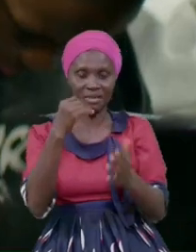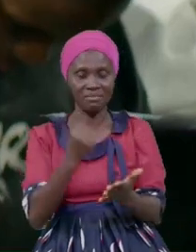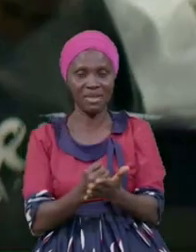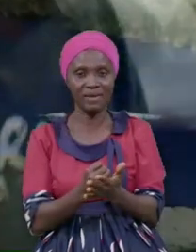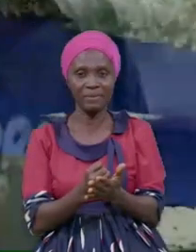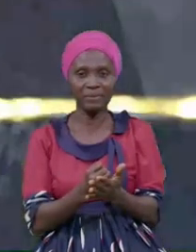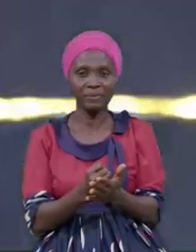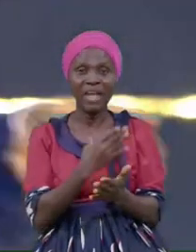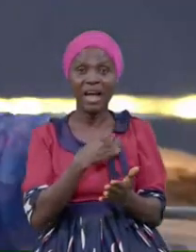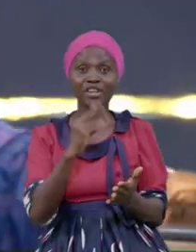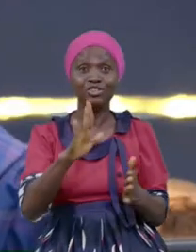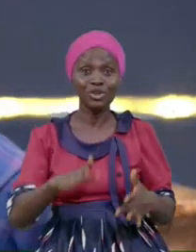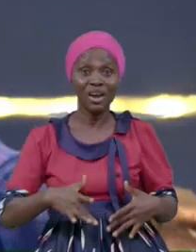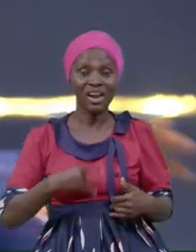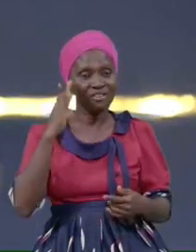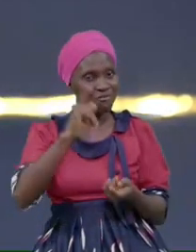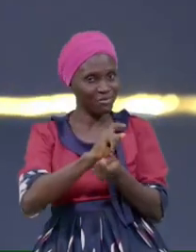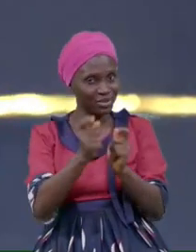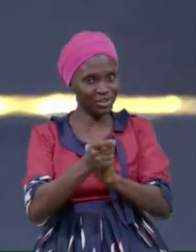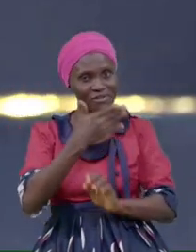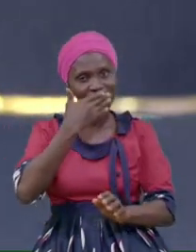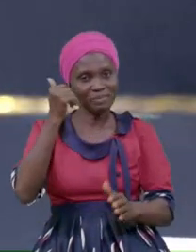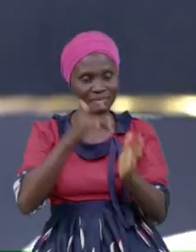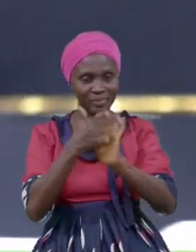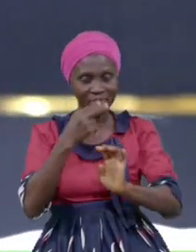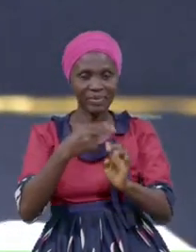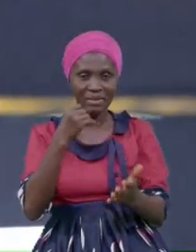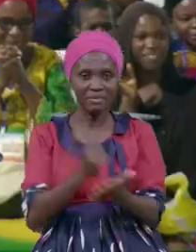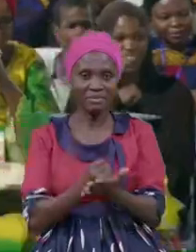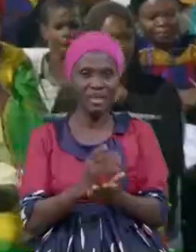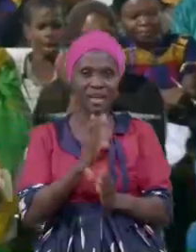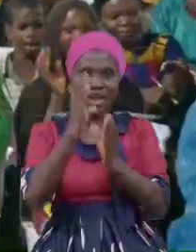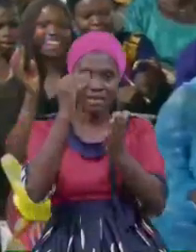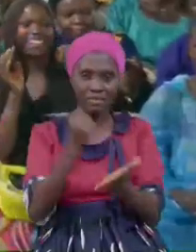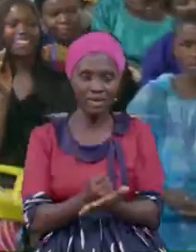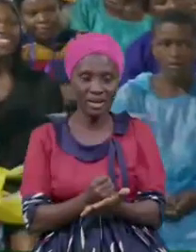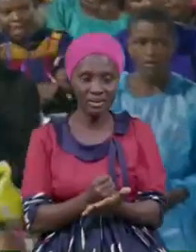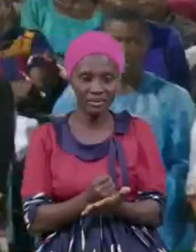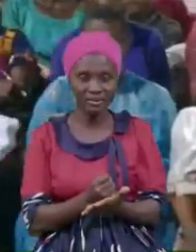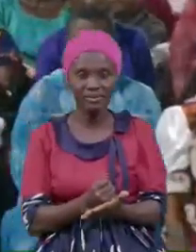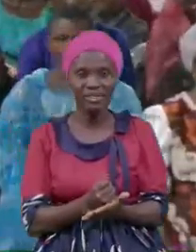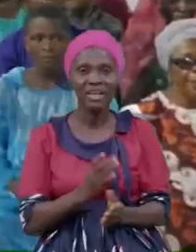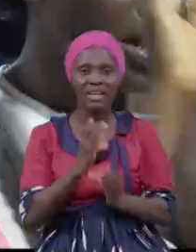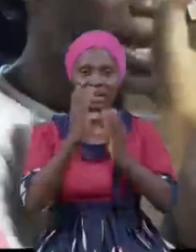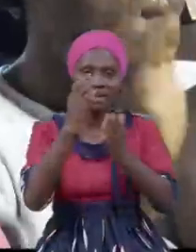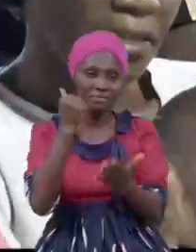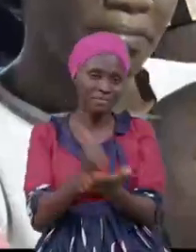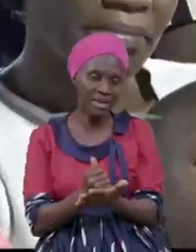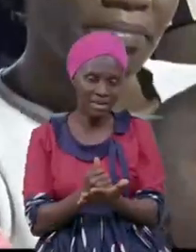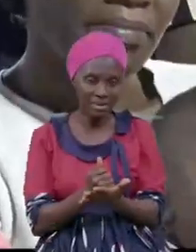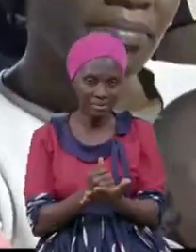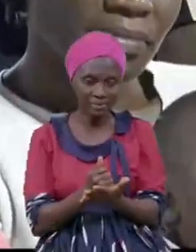vie sera transformée pour le meilleur. Amen. Amen.